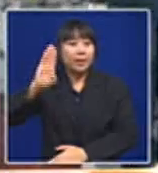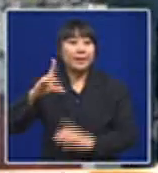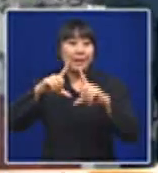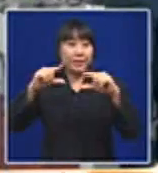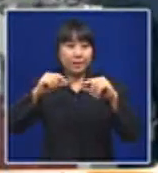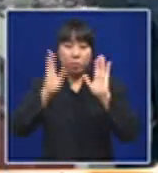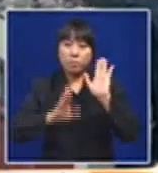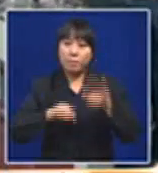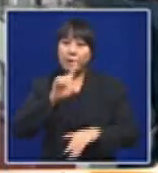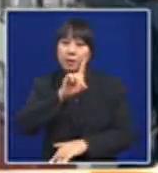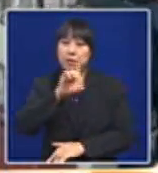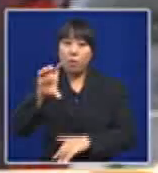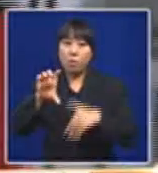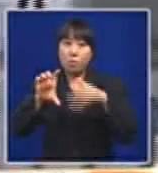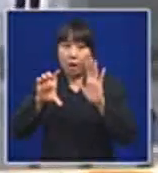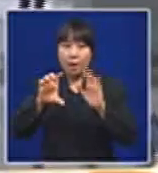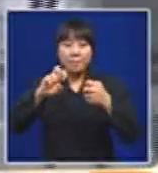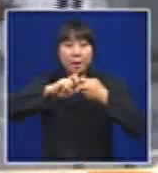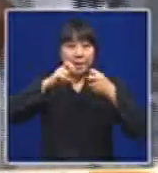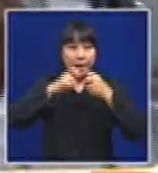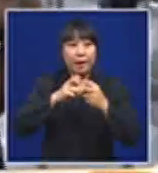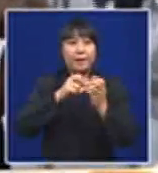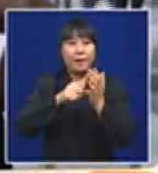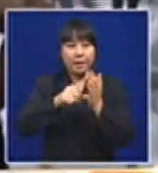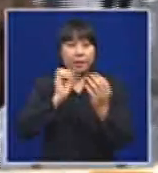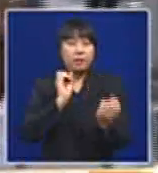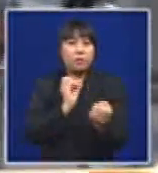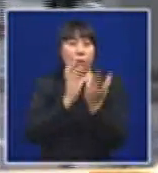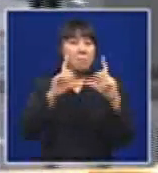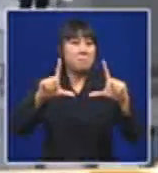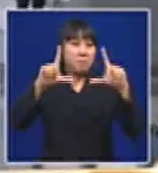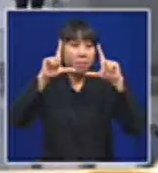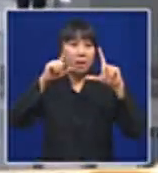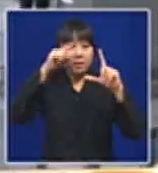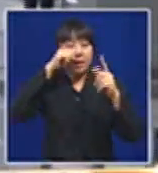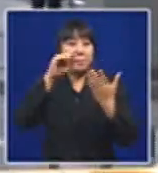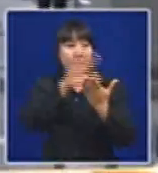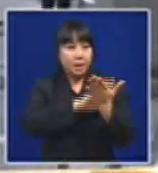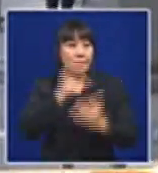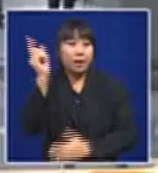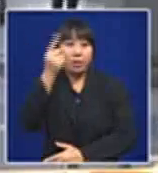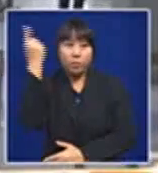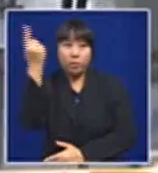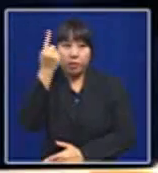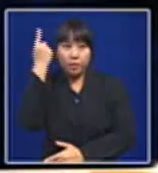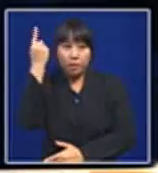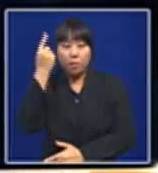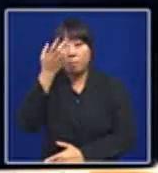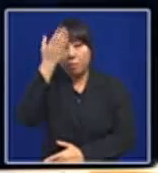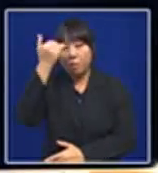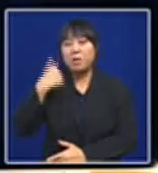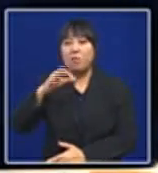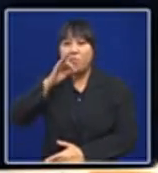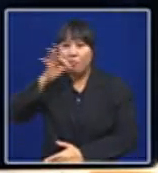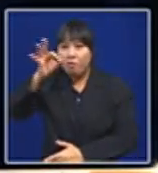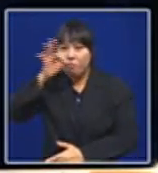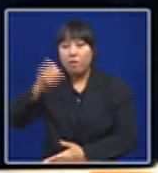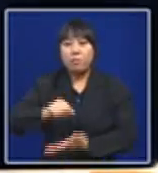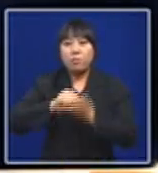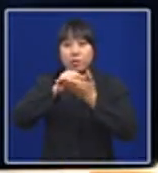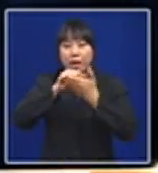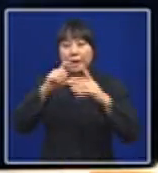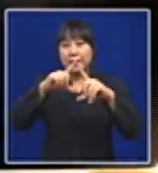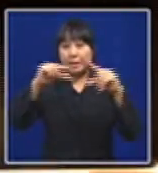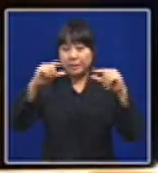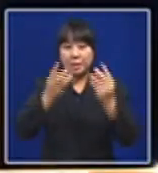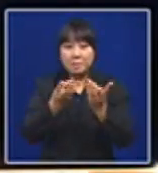นแก้ปัญหารถแท็กซี่ที่ส่งผลกระทบต่อภาพลักษณ์ของประเทศและการท่องเที่ยวเพราะการร้องเรียนการใช้บริการแท็กซี่